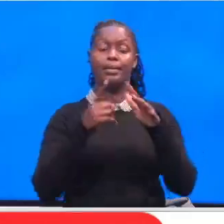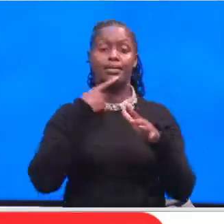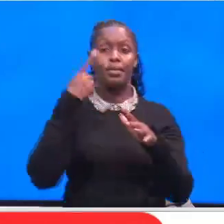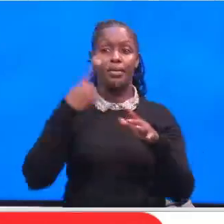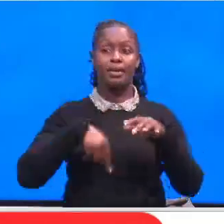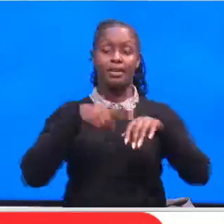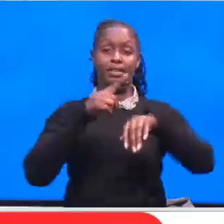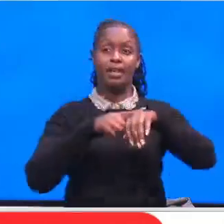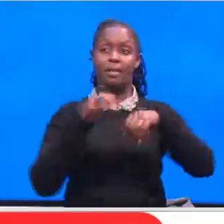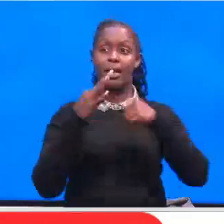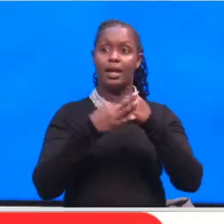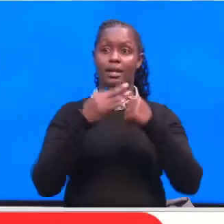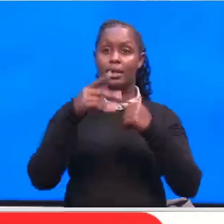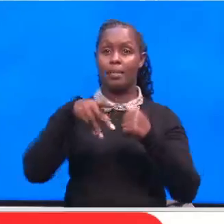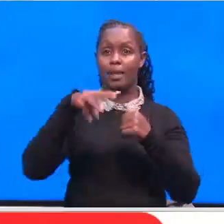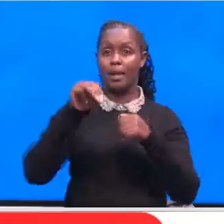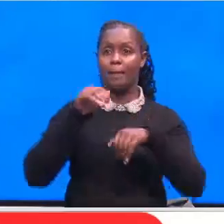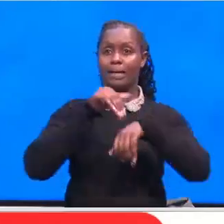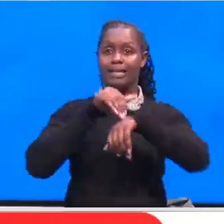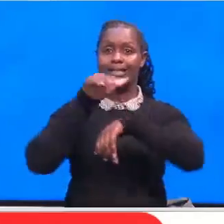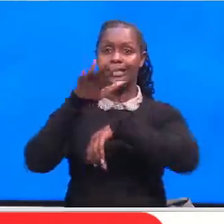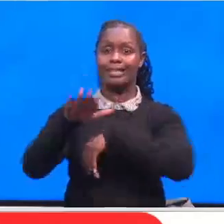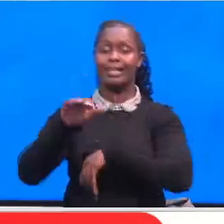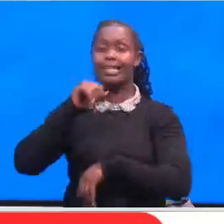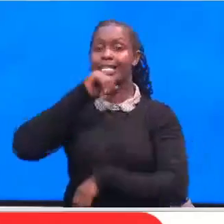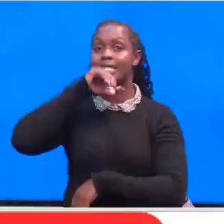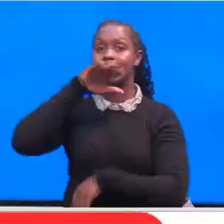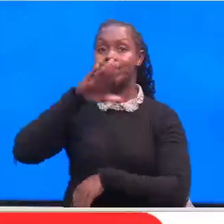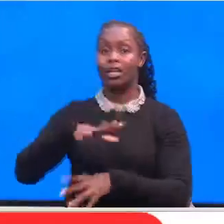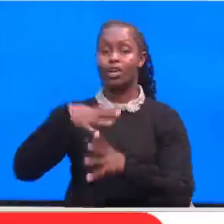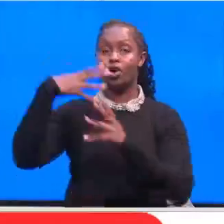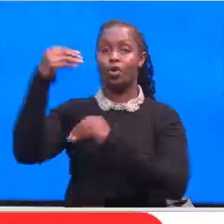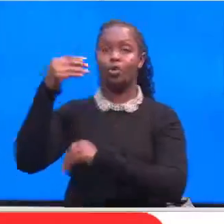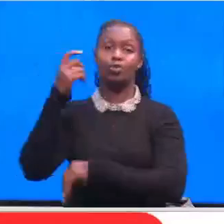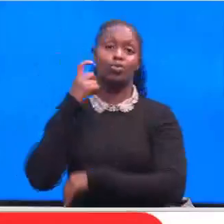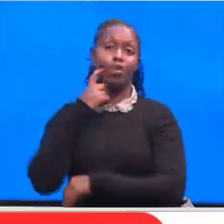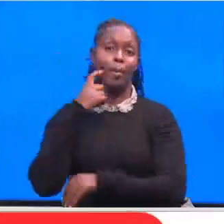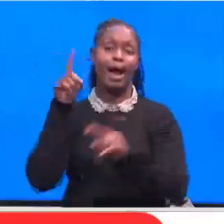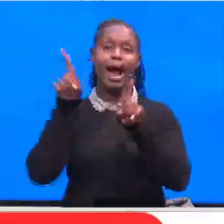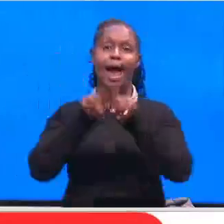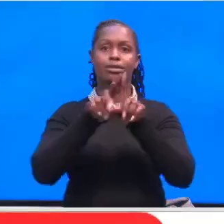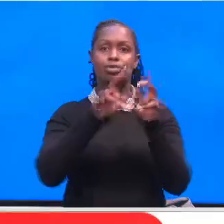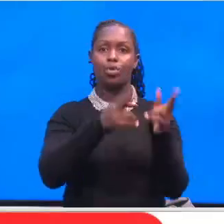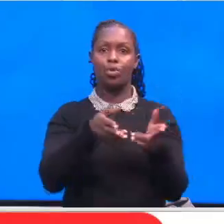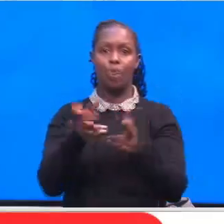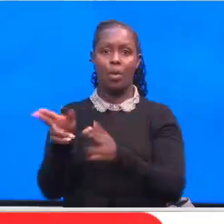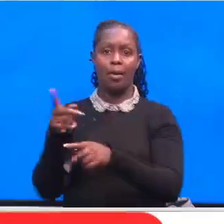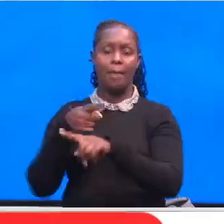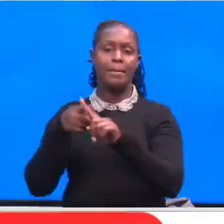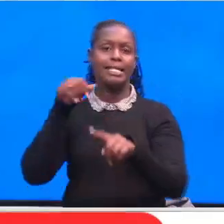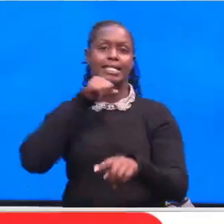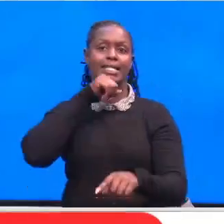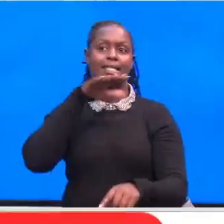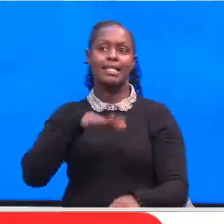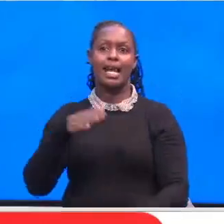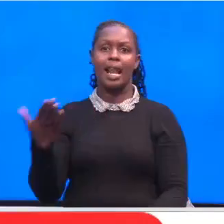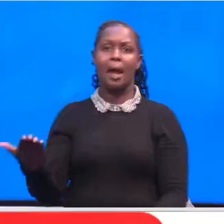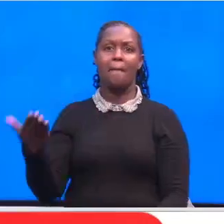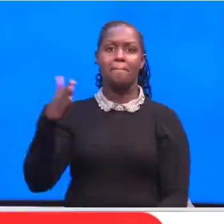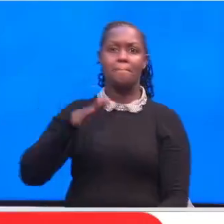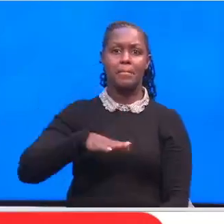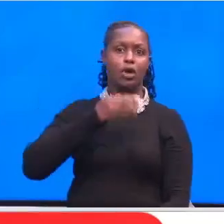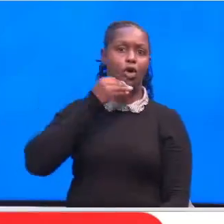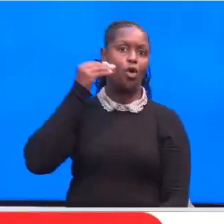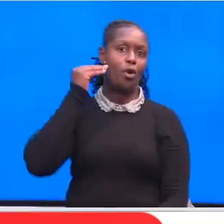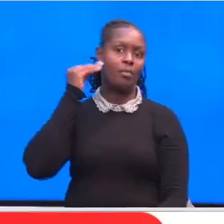2:30 usiku alimtuma mwanawe dukani kama ilivyo mazoea yake, ila mwanawe hakurejea kamwe.